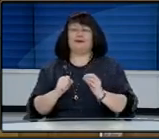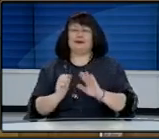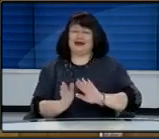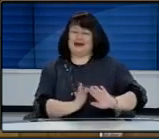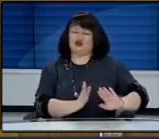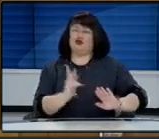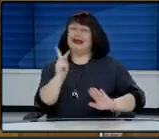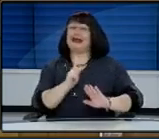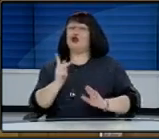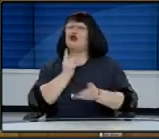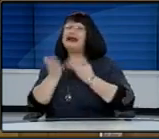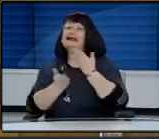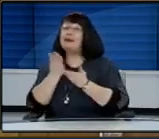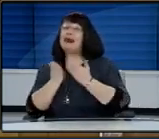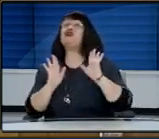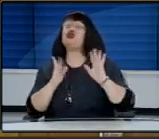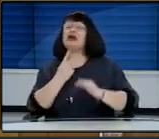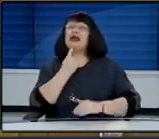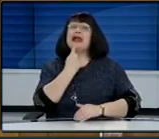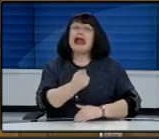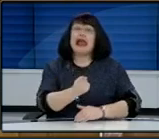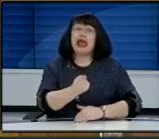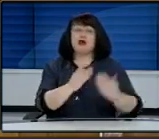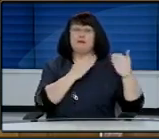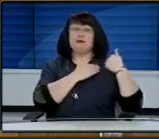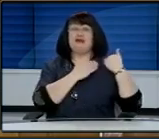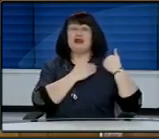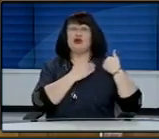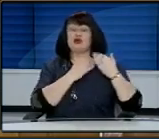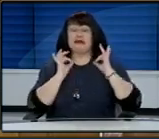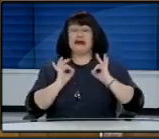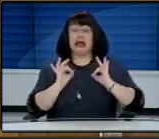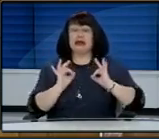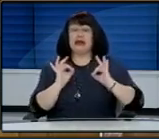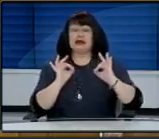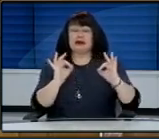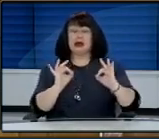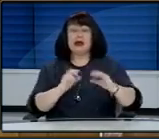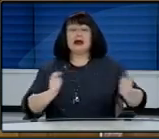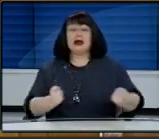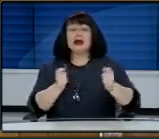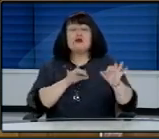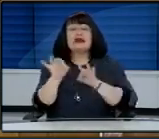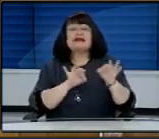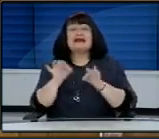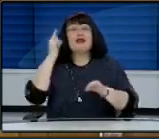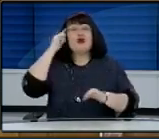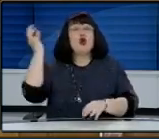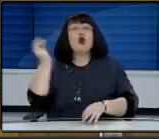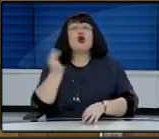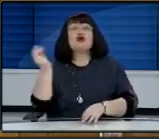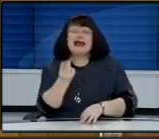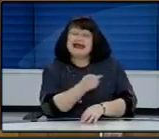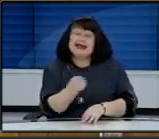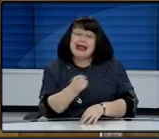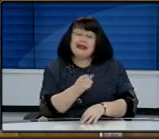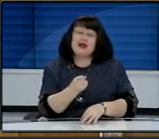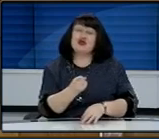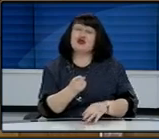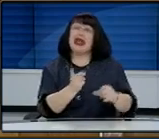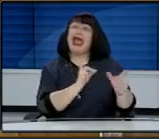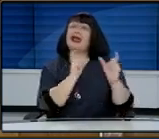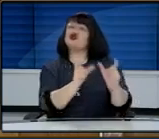δαπάνες. Υποστηρίζω σύνεση και υπευθυνότητα ώστε να πράξουμε με σχέδιο και λελογισμένα και τα δύο.